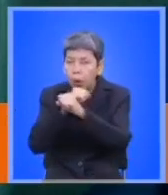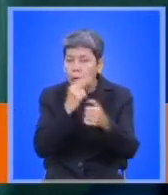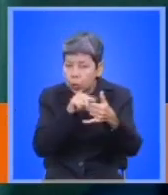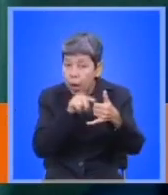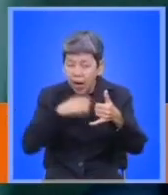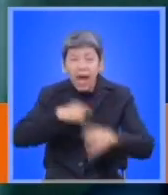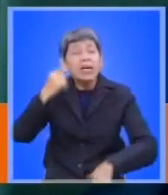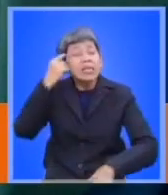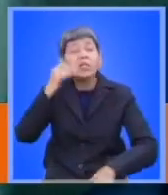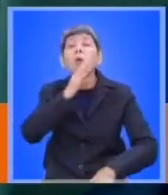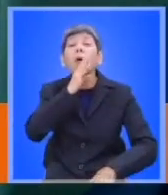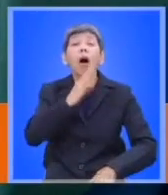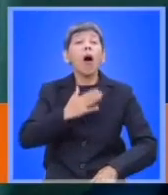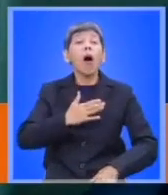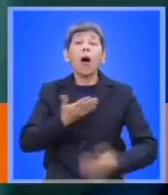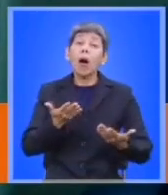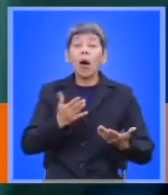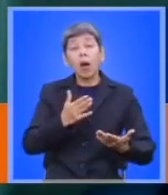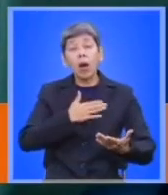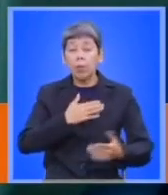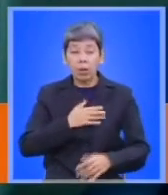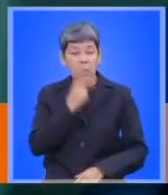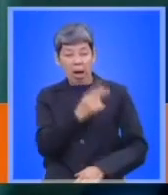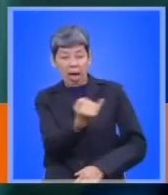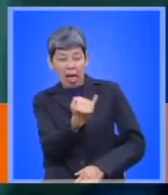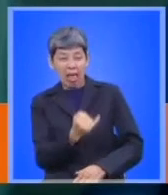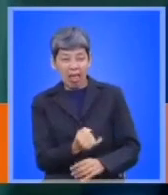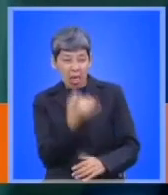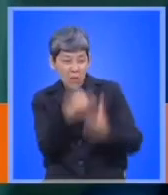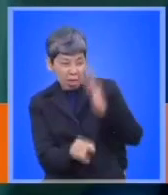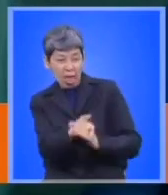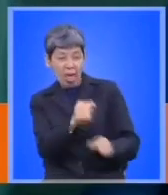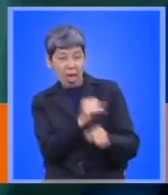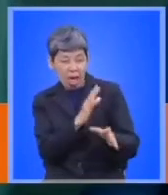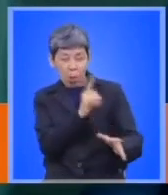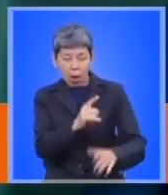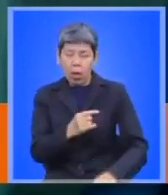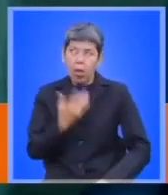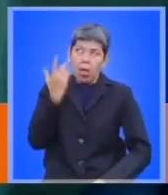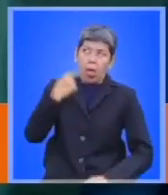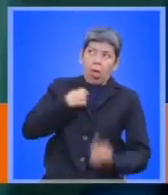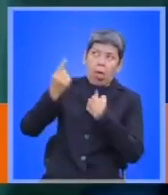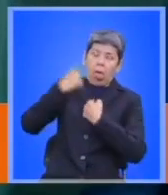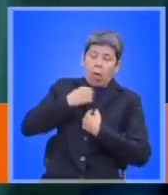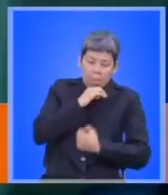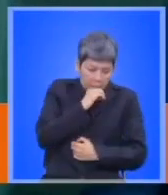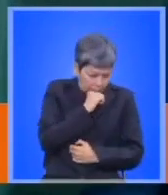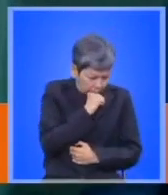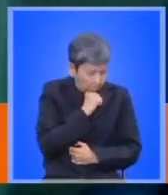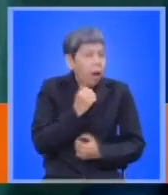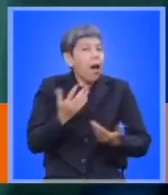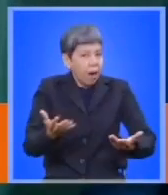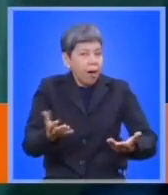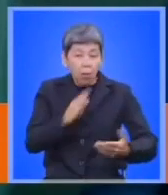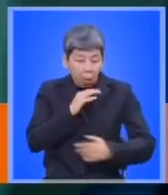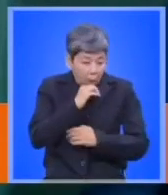อยเราคิดดูว่าถ้าเราไปดูถูกหรือไปล้อเลียนหรือไปอะไรเนี่ยก็จะทำให้กลุ่มนี้เนี่ยไม่กล้าแสดงตัวถ้